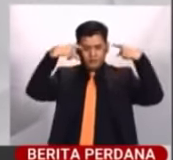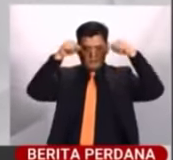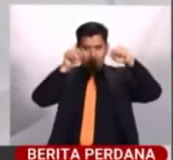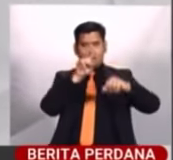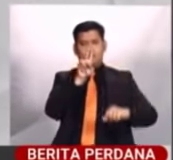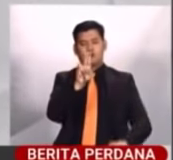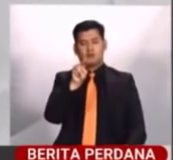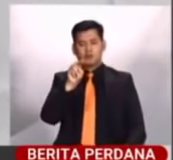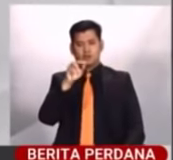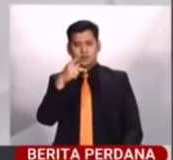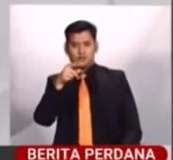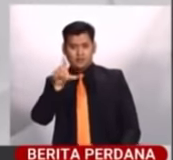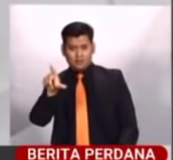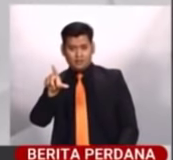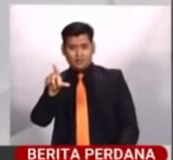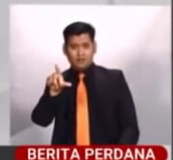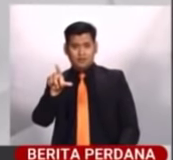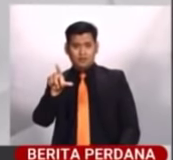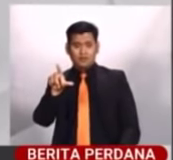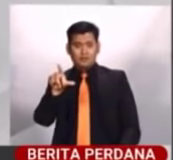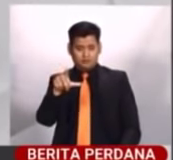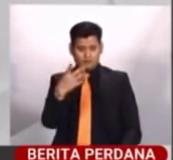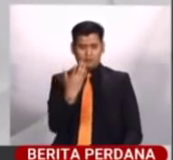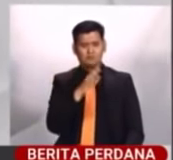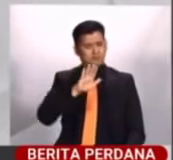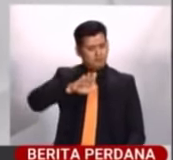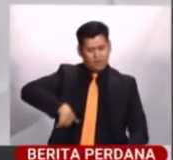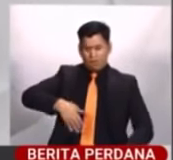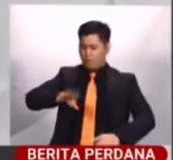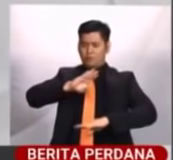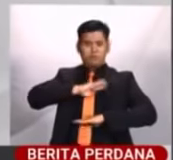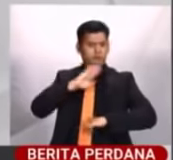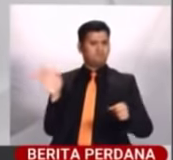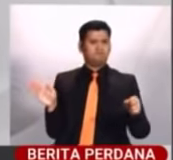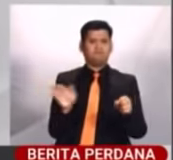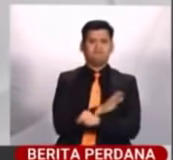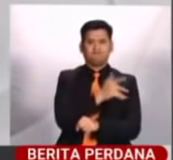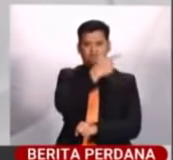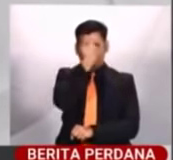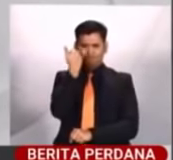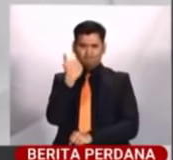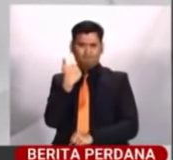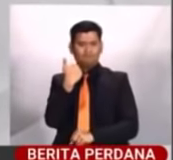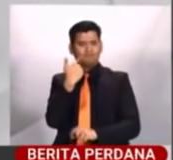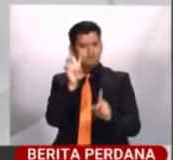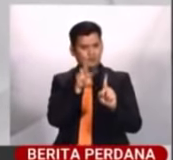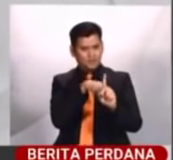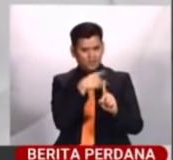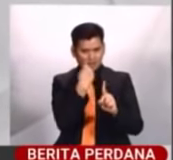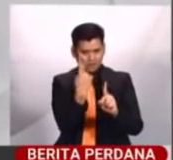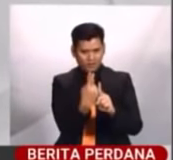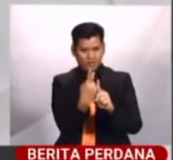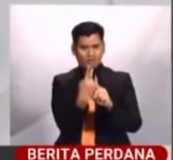Dato' Dr. Mazliham Muhammad Saud, belum berpuas hati sepenuhnya dengan prestasi pemain.